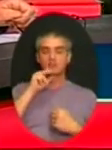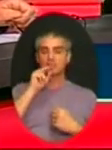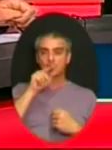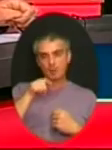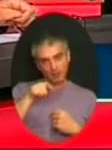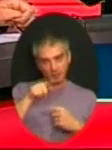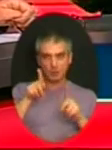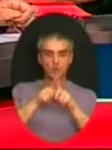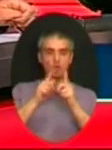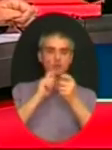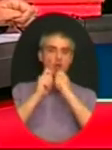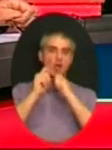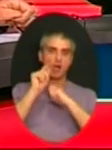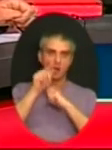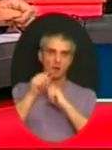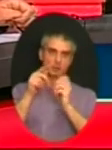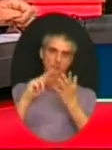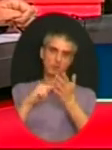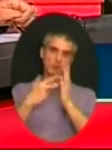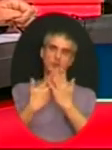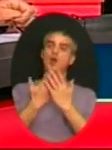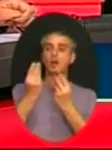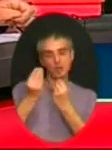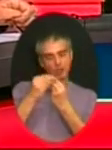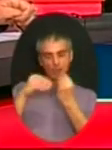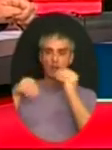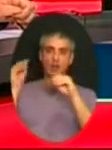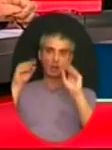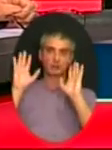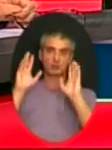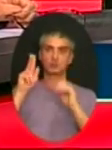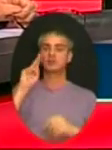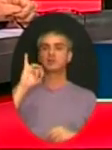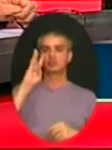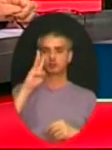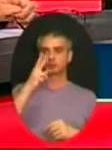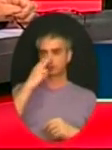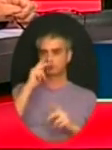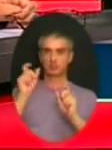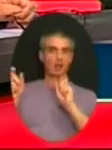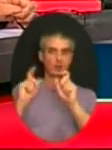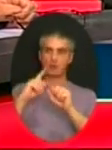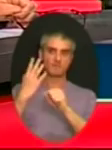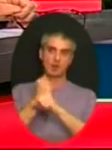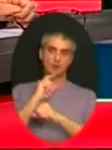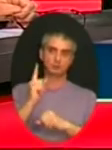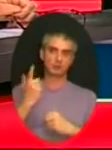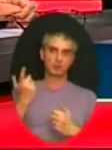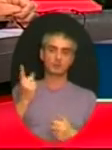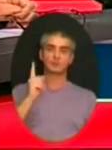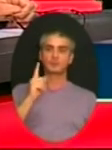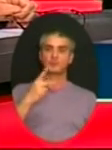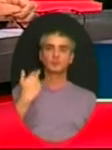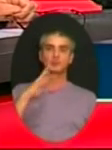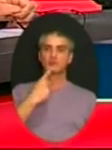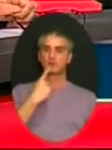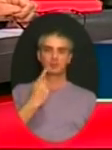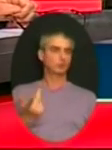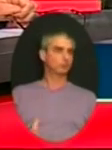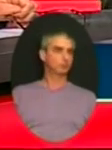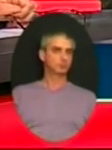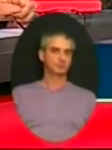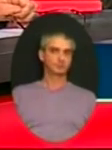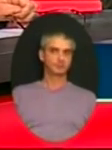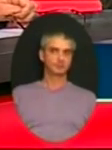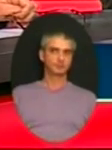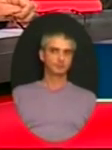הכנסת, על חקירות ראש הממשלה? קיש ניסה לעצור אותם, לא הצליח. לא עצרו אותם. אבל רוב הדיון זה גם בזה, כמו